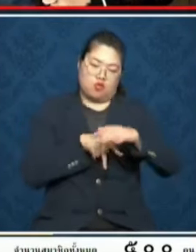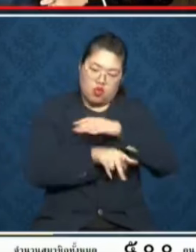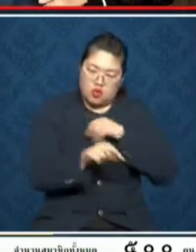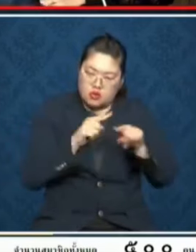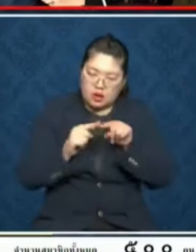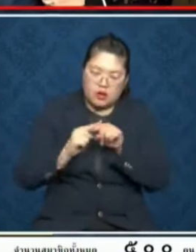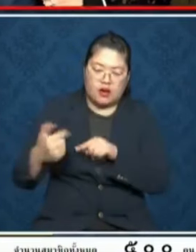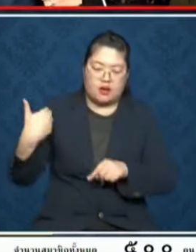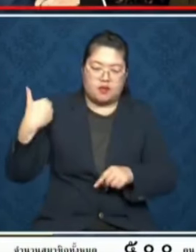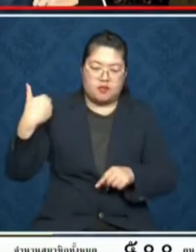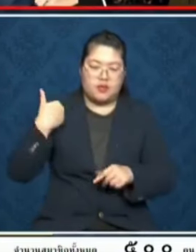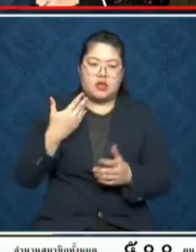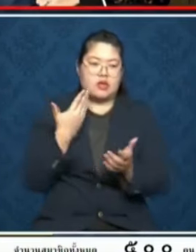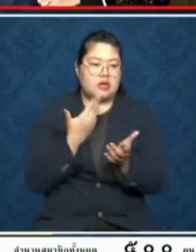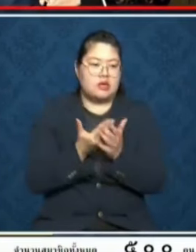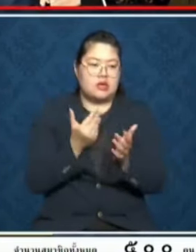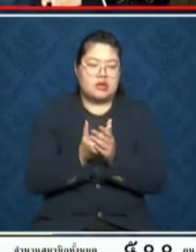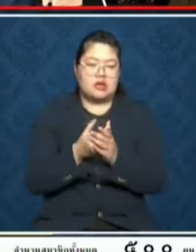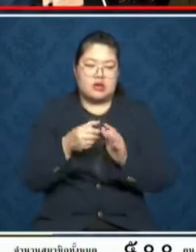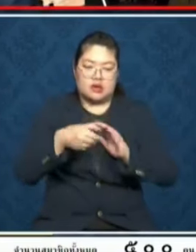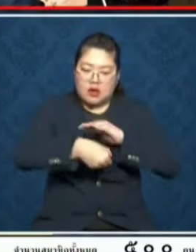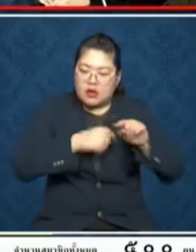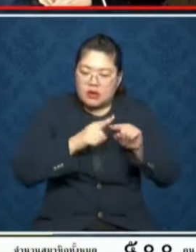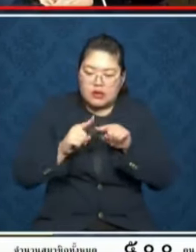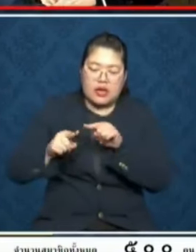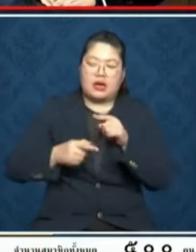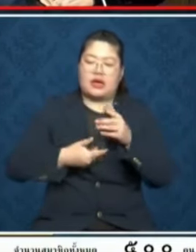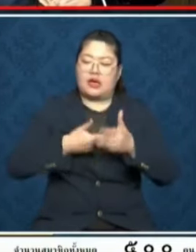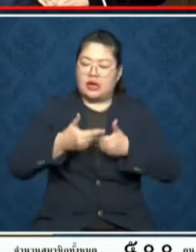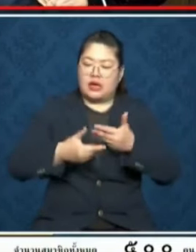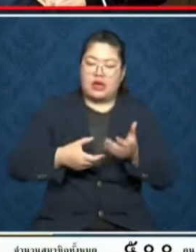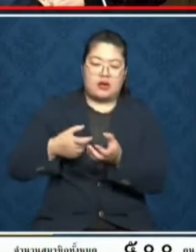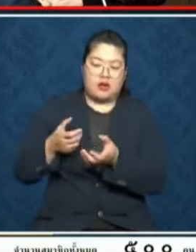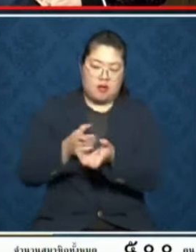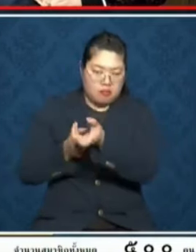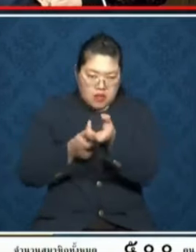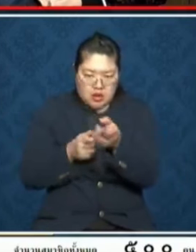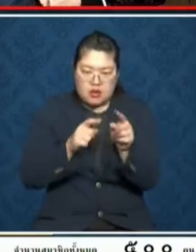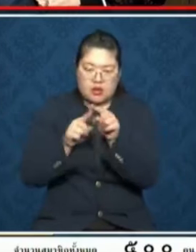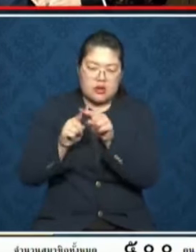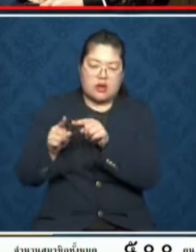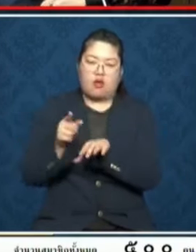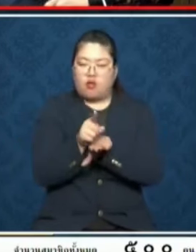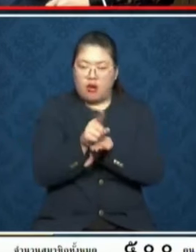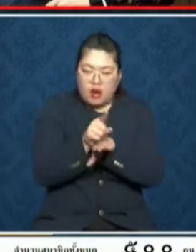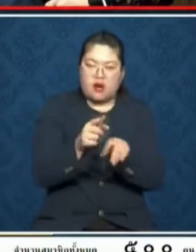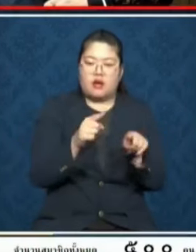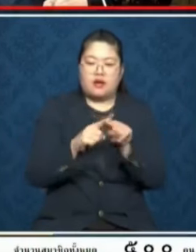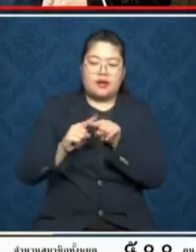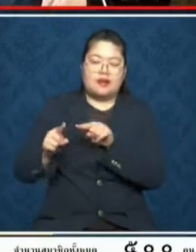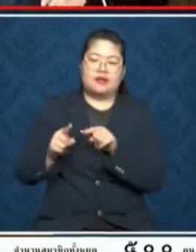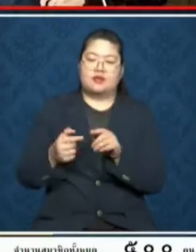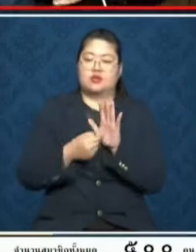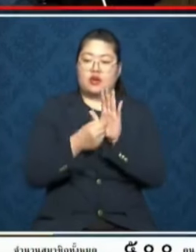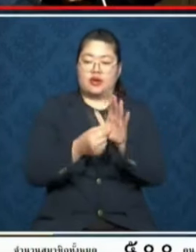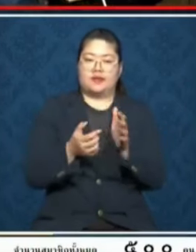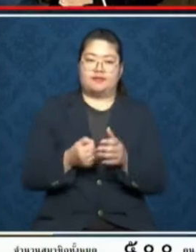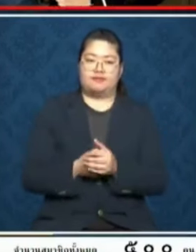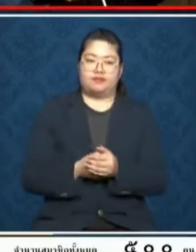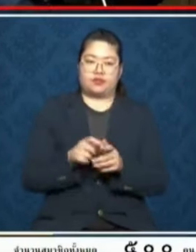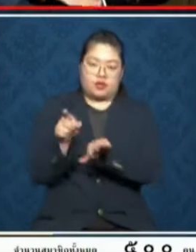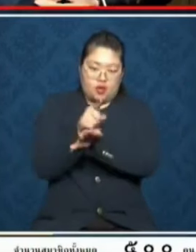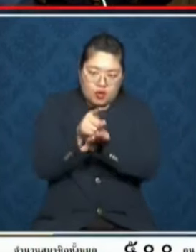อฉนปล่อยให้มีเงินทอนสะพัดในโครงการจัดซื้ออาวุธยุทโธปกรณ์ตั้งแต่โครงการจัดซื้อเรือรถ